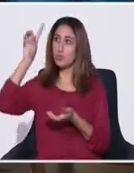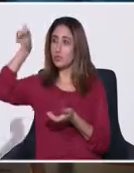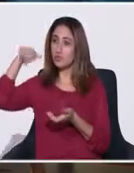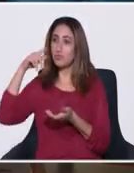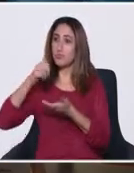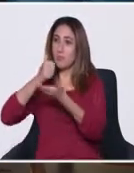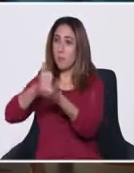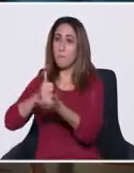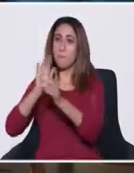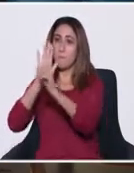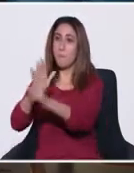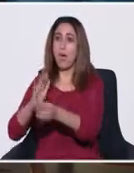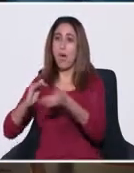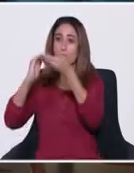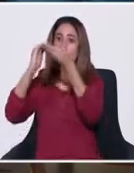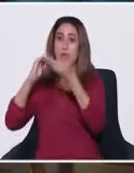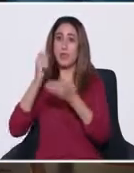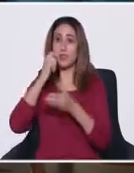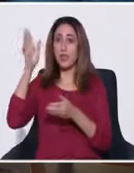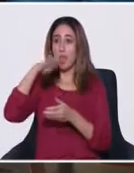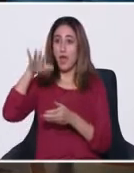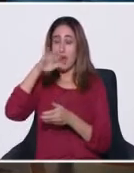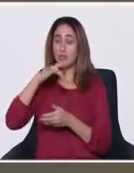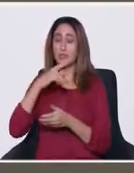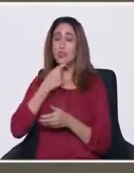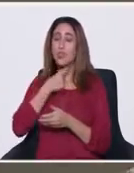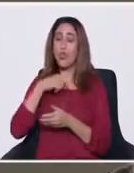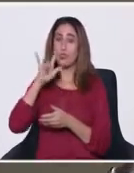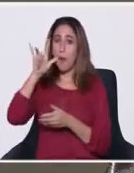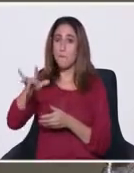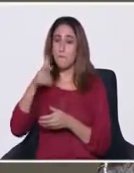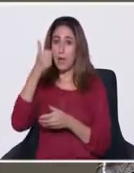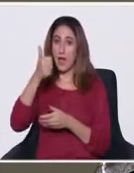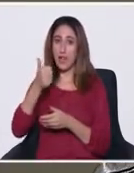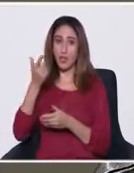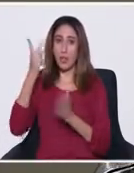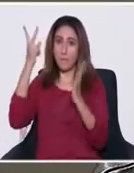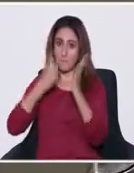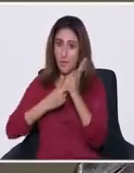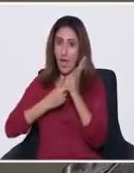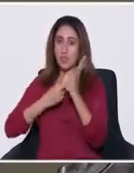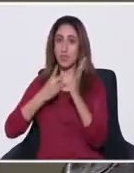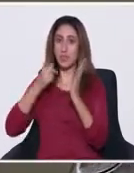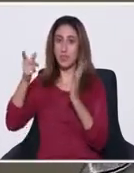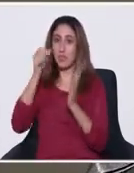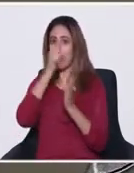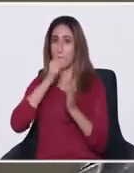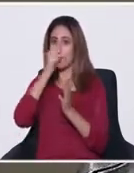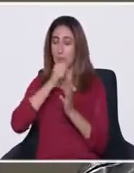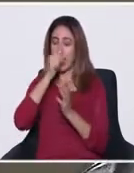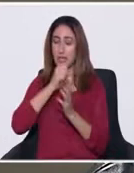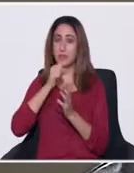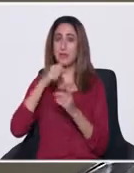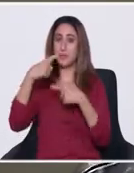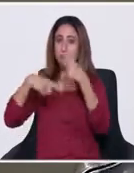قبل الاغنيه ما تنجح وقبل تاثر الناس بيها وقبل اي حاجه، مضينا عقد معاه على ان هو يبقى مطرب في روزنامه ونعمل له